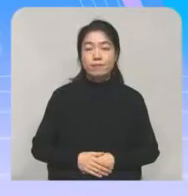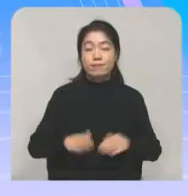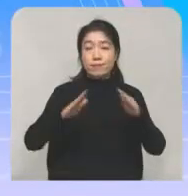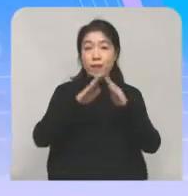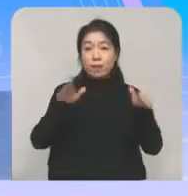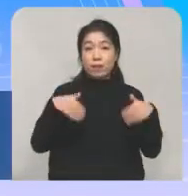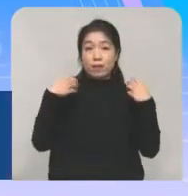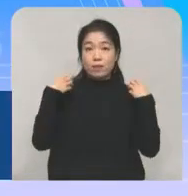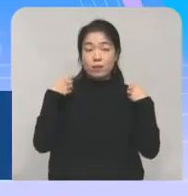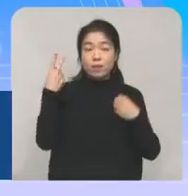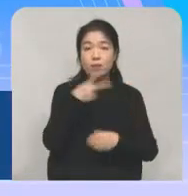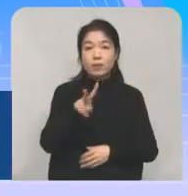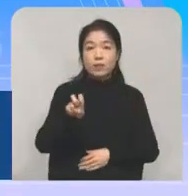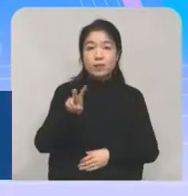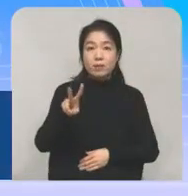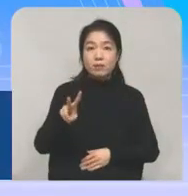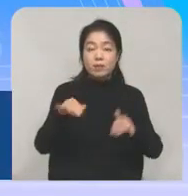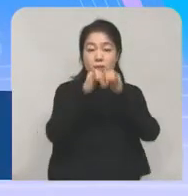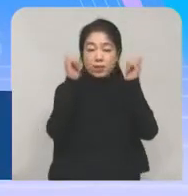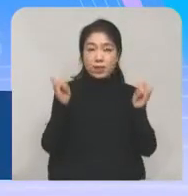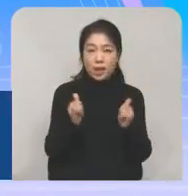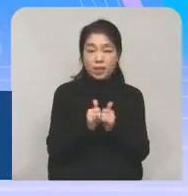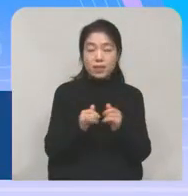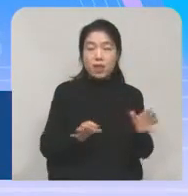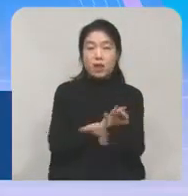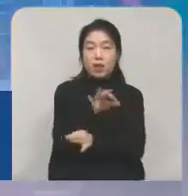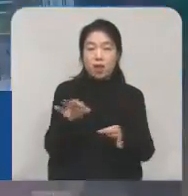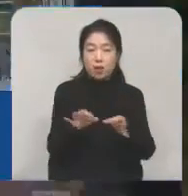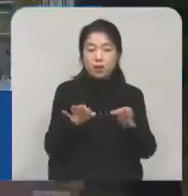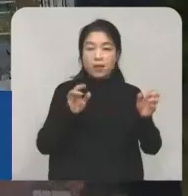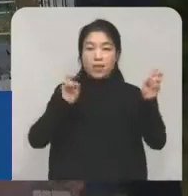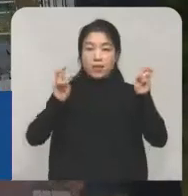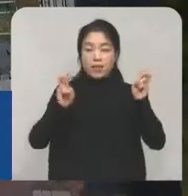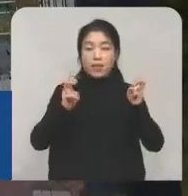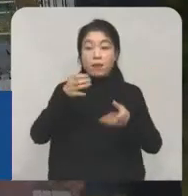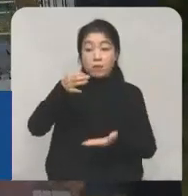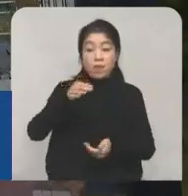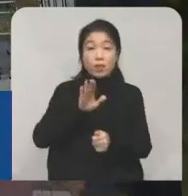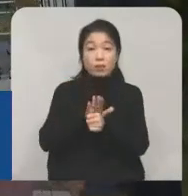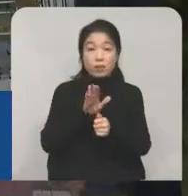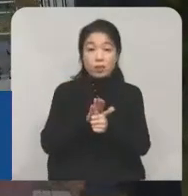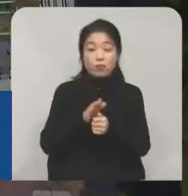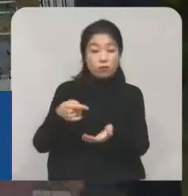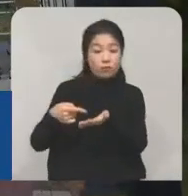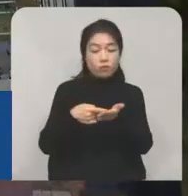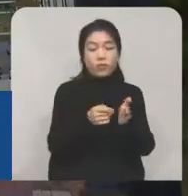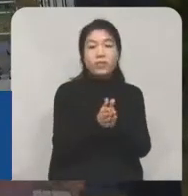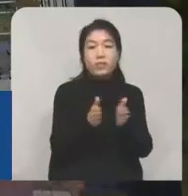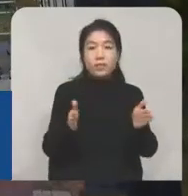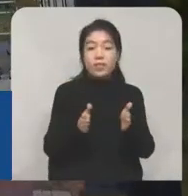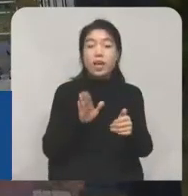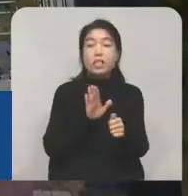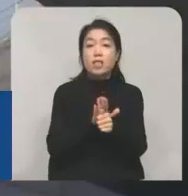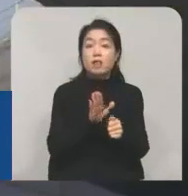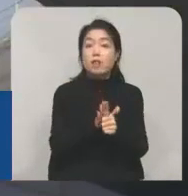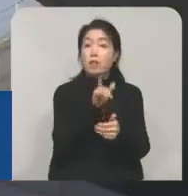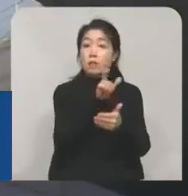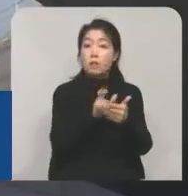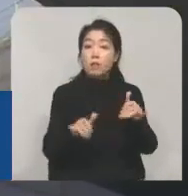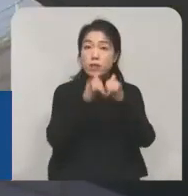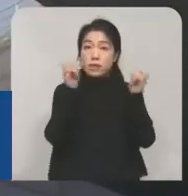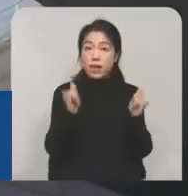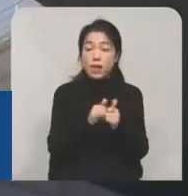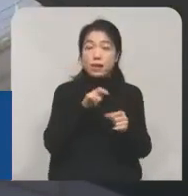전라남도가 2022년 사회적 경제 기업 최정순 신청자를 모집합니다 지원대상은 사회적 기업과